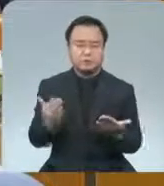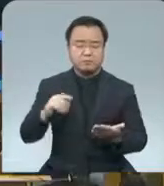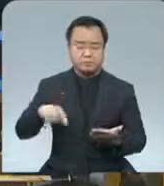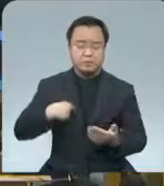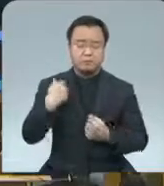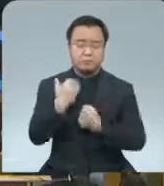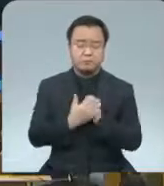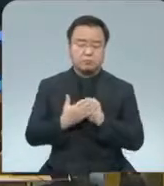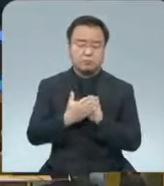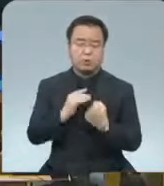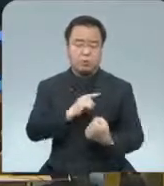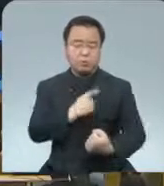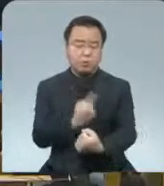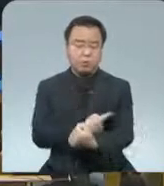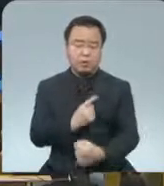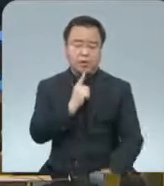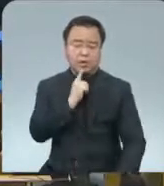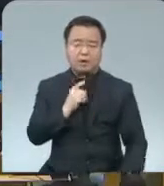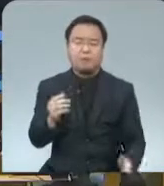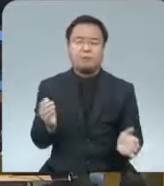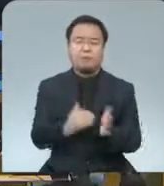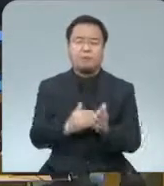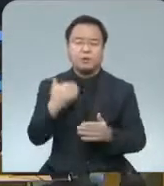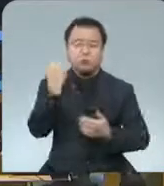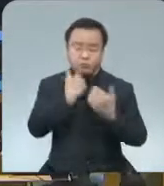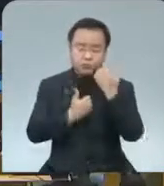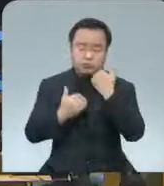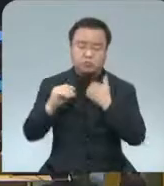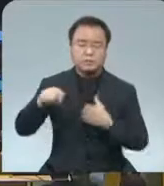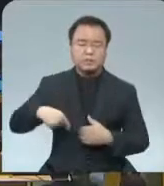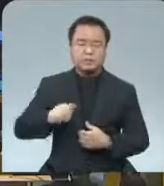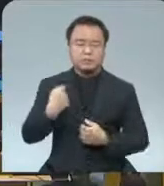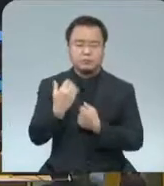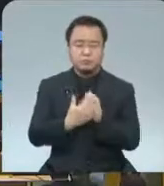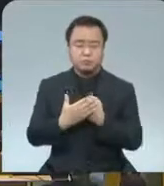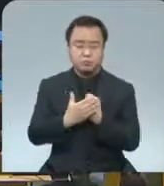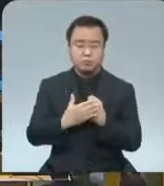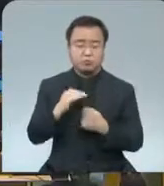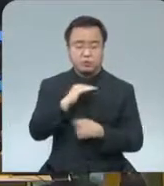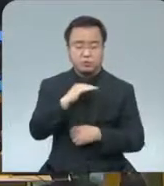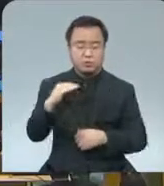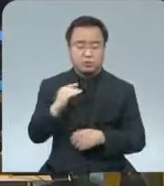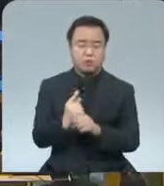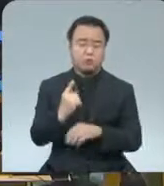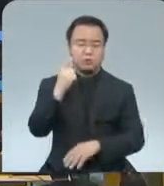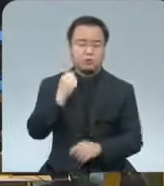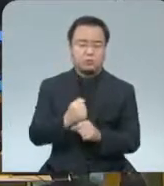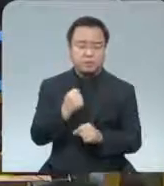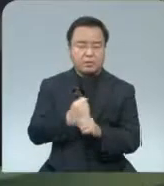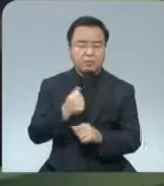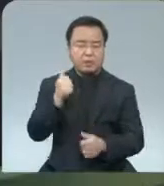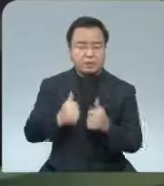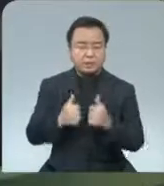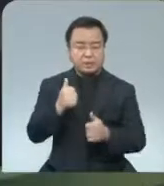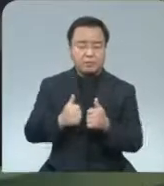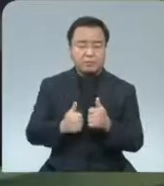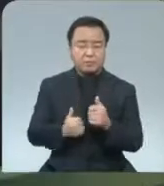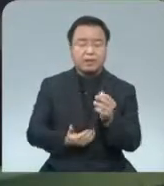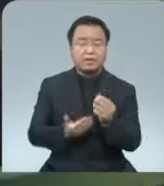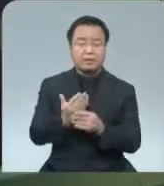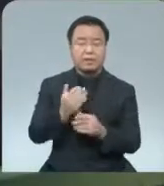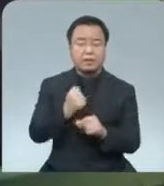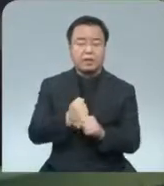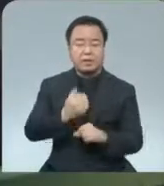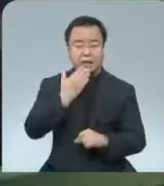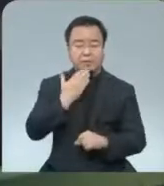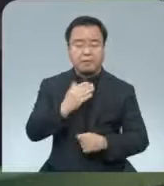sehingga kemampuan pencegahan perang yaitu dengan perluasan kekuatan militer adalah hak yang adil bagi Korea Utara untuk pertahanan